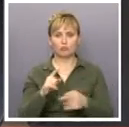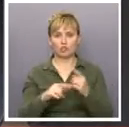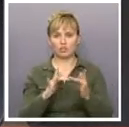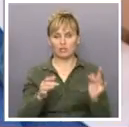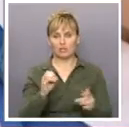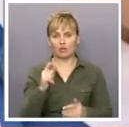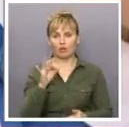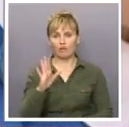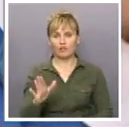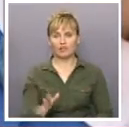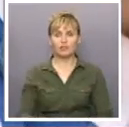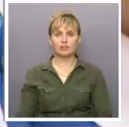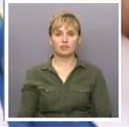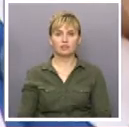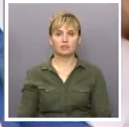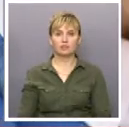ЕГОВ.